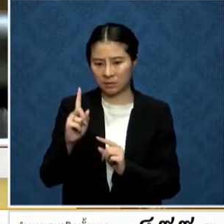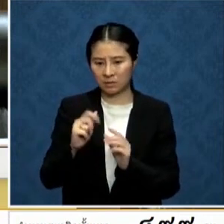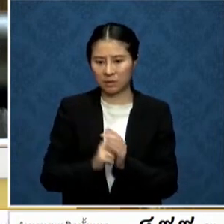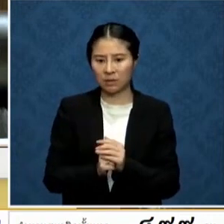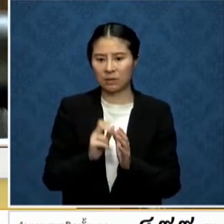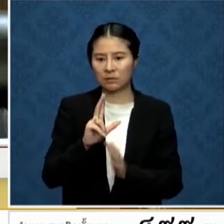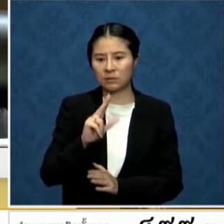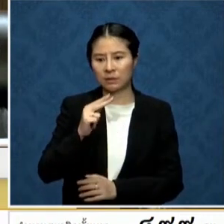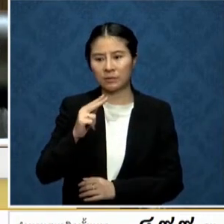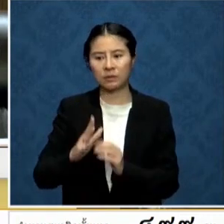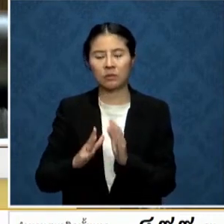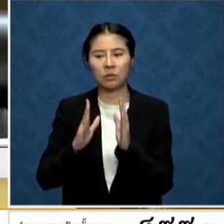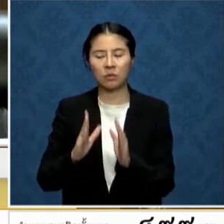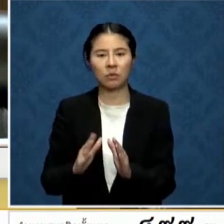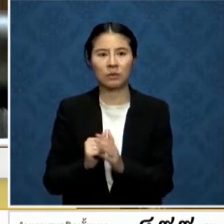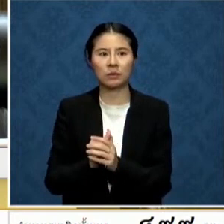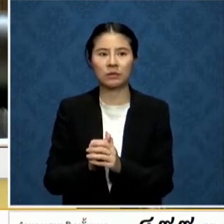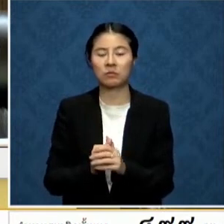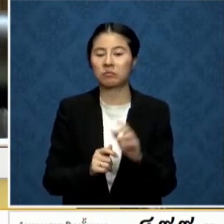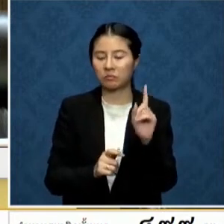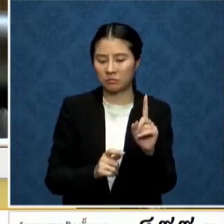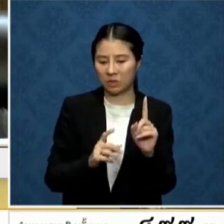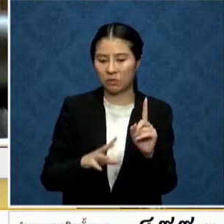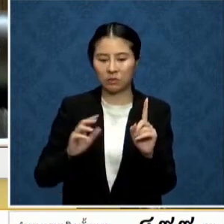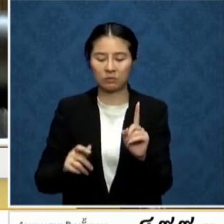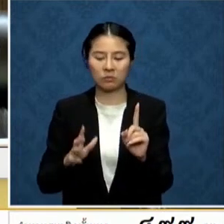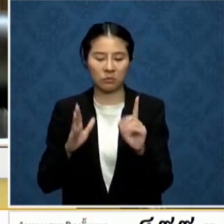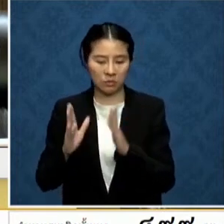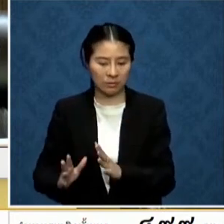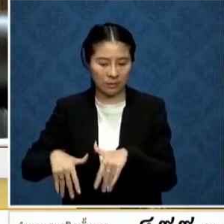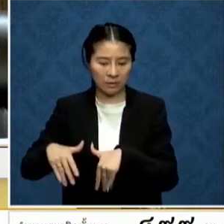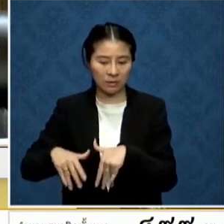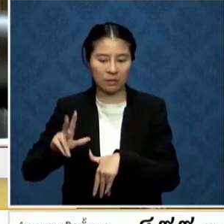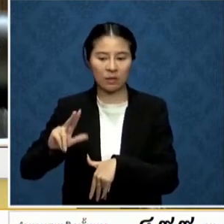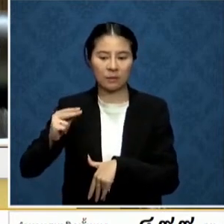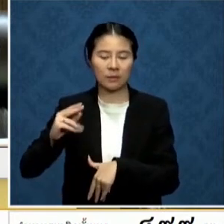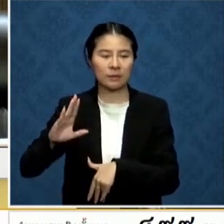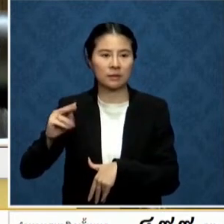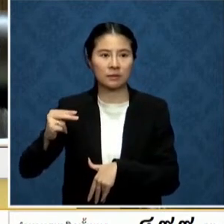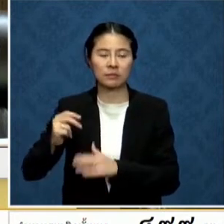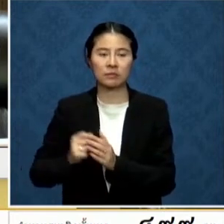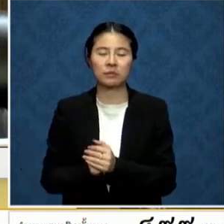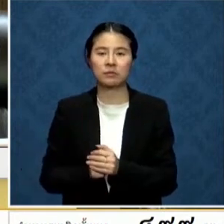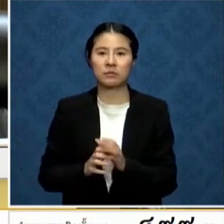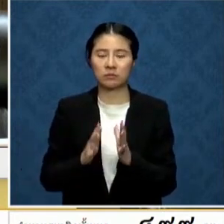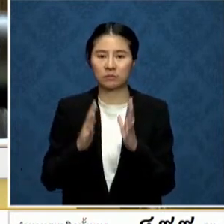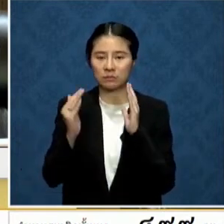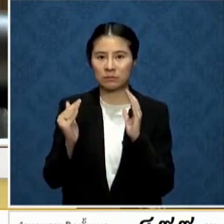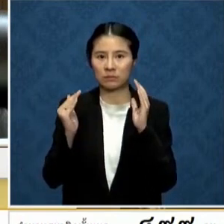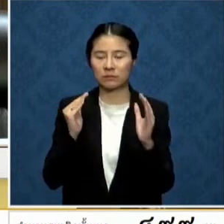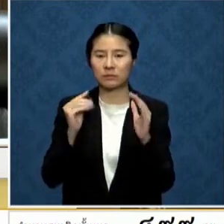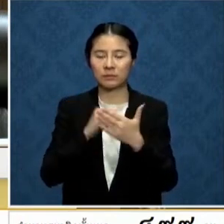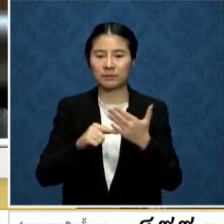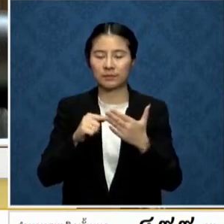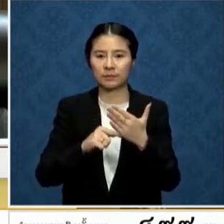30,000คน 40,000คนตามหลักรัฐธรรมนูญซึ่งมีซึ่งเขาเรียกว่าระบอบประชาธิปไตยมีการเลือก